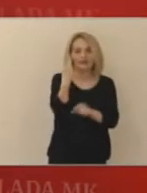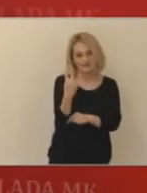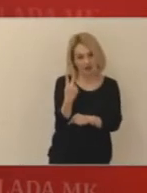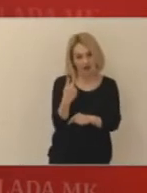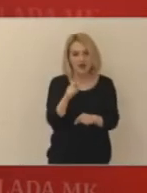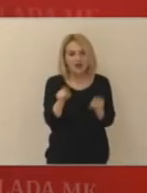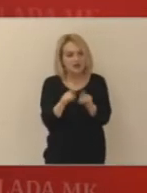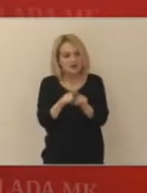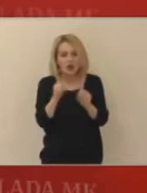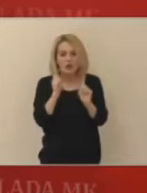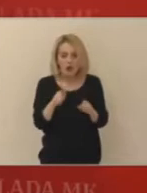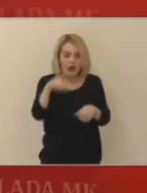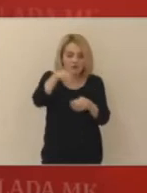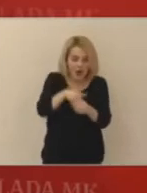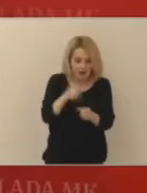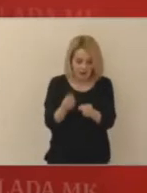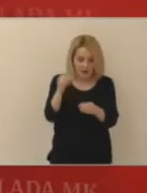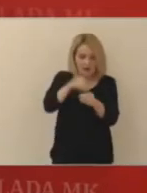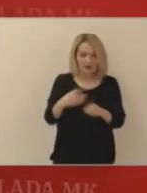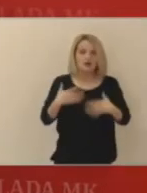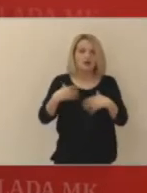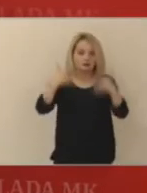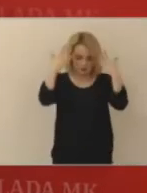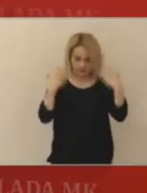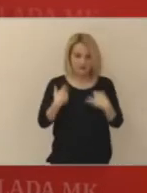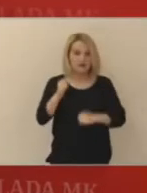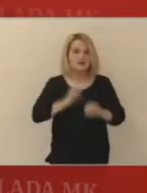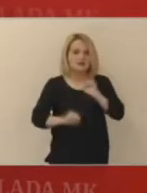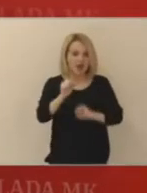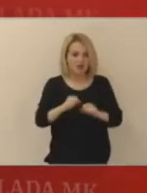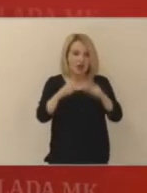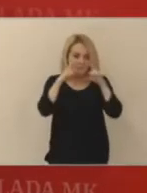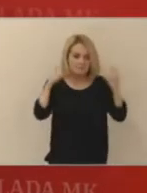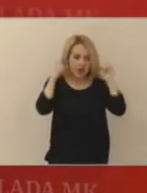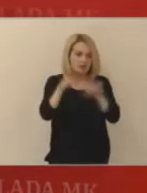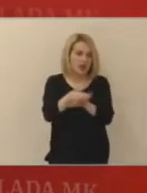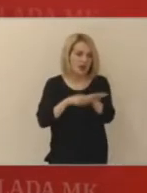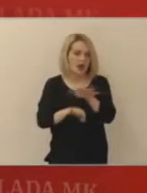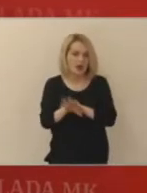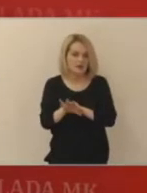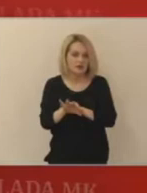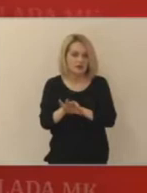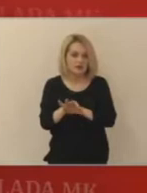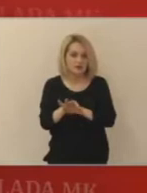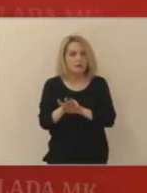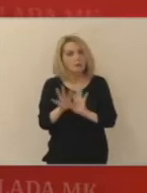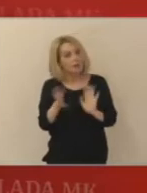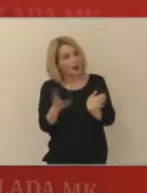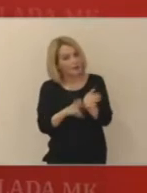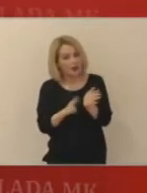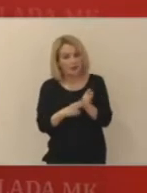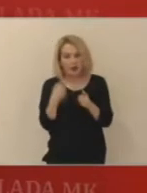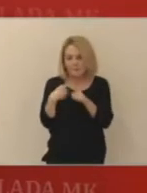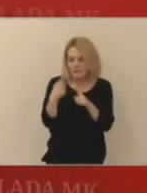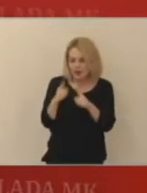истото важи за нив, дека мора да носат на себе задолжителна заштитна опрема, маска и ракавици. Доколку од